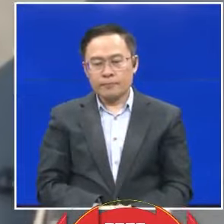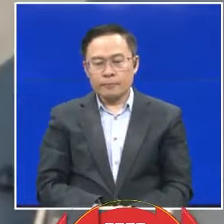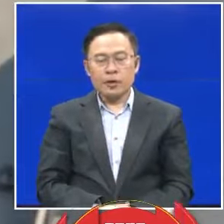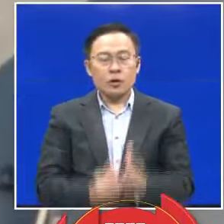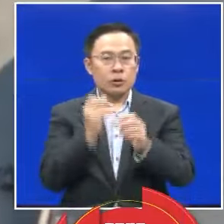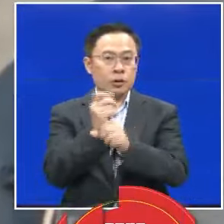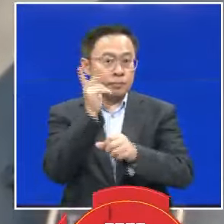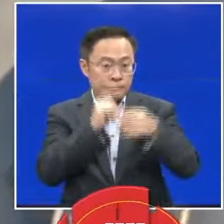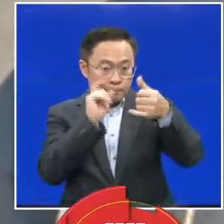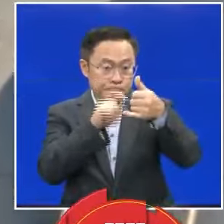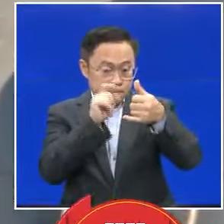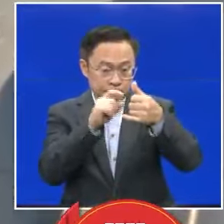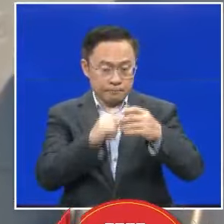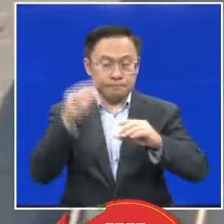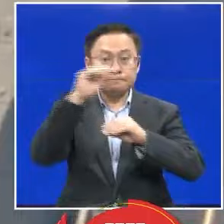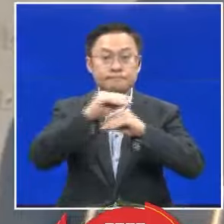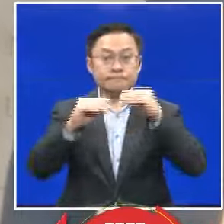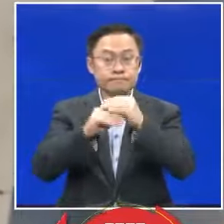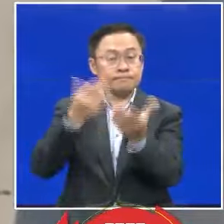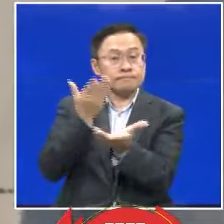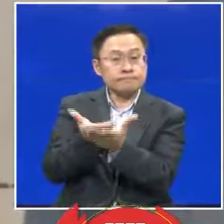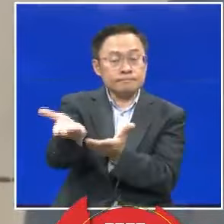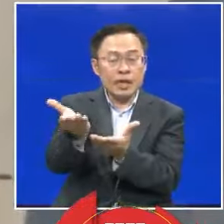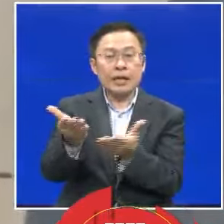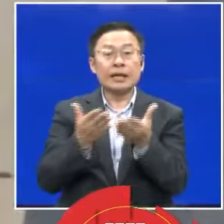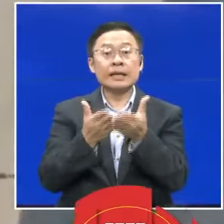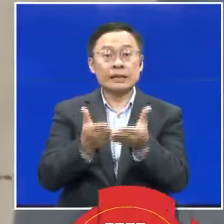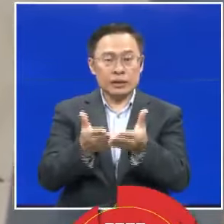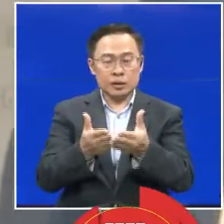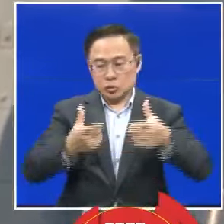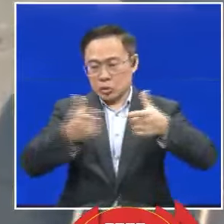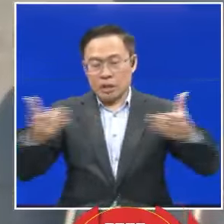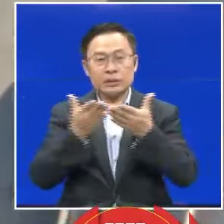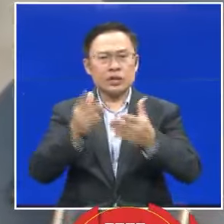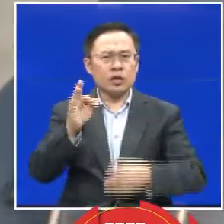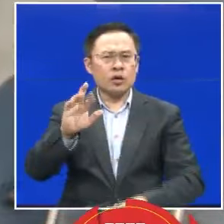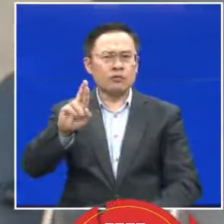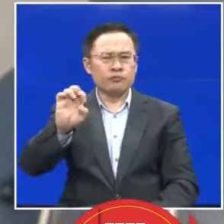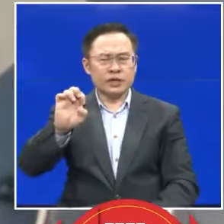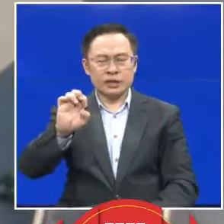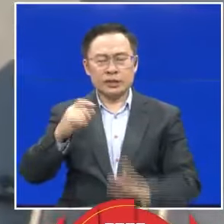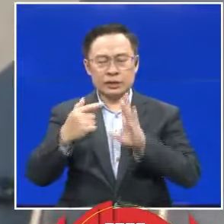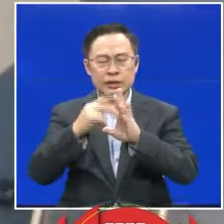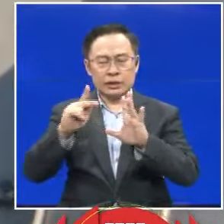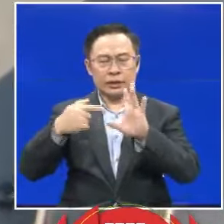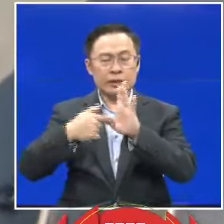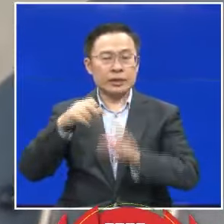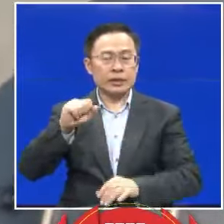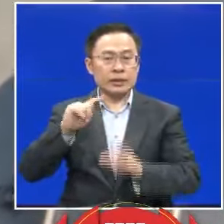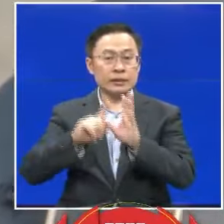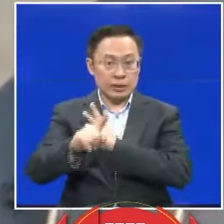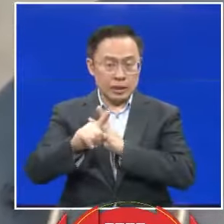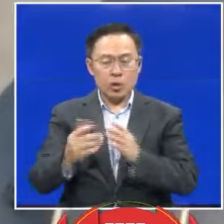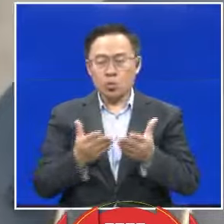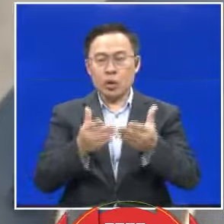คุณผู้ชมถามบอกว่าโครงการจัดหาเรือฟริเกตที่ถูกกมท.งบ67ตีตกไปแล้วเนี่ยสรุปยังไงดีก